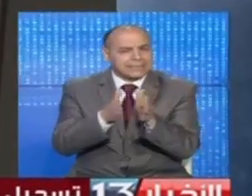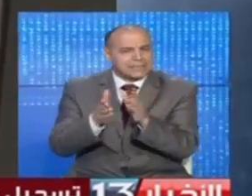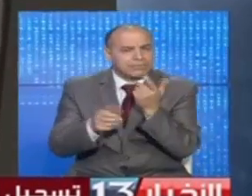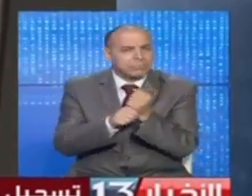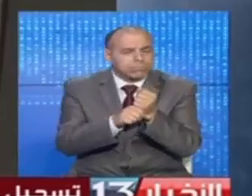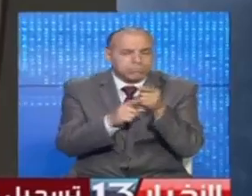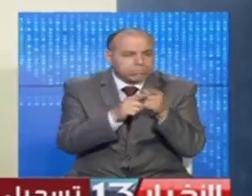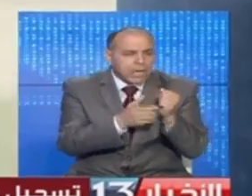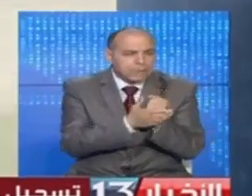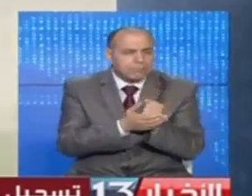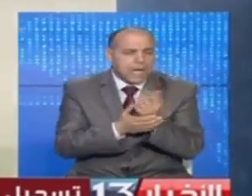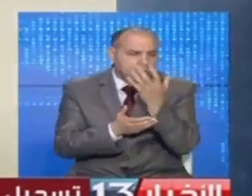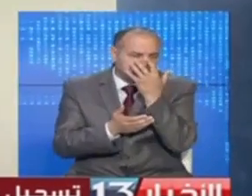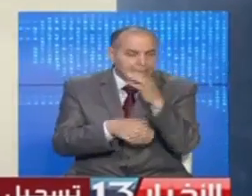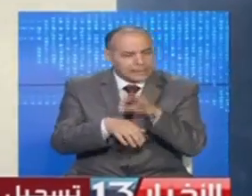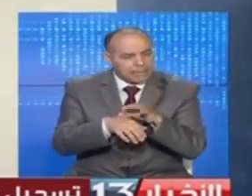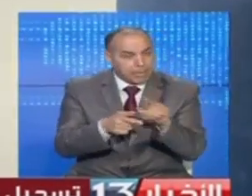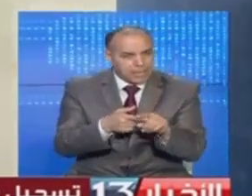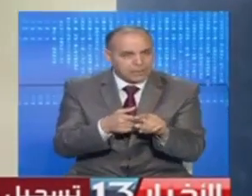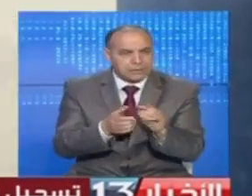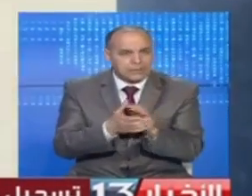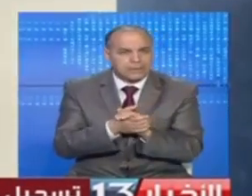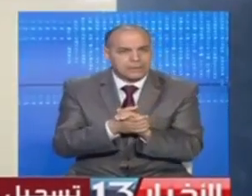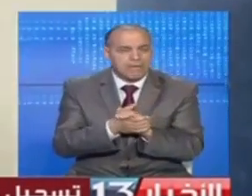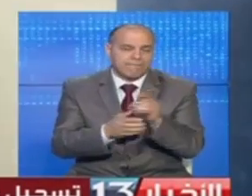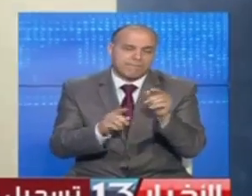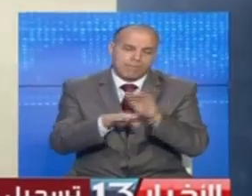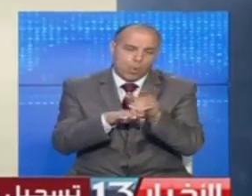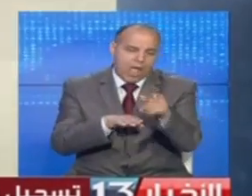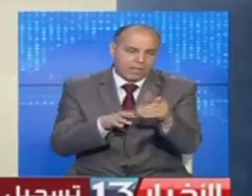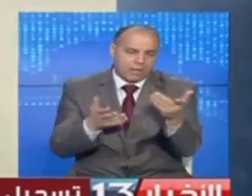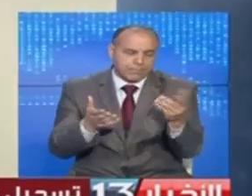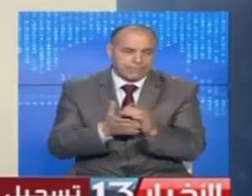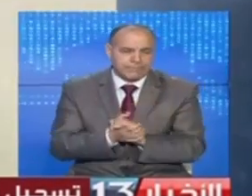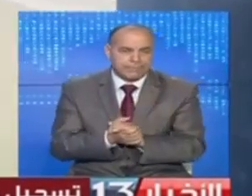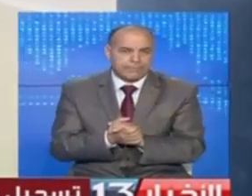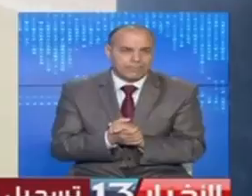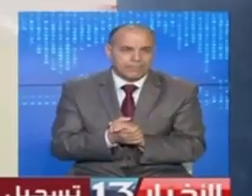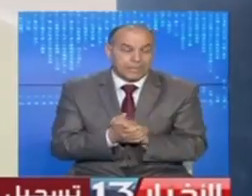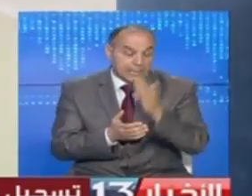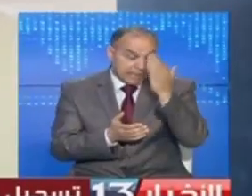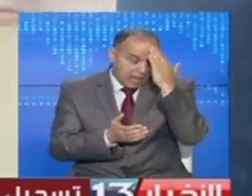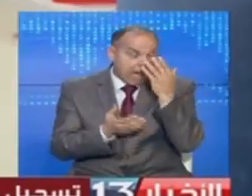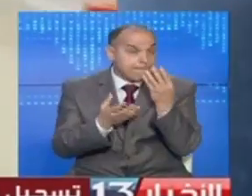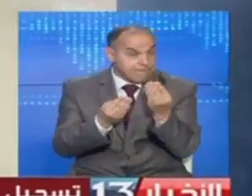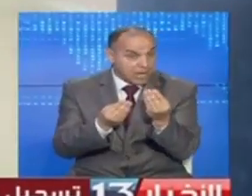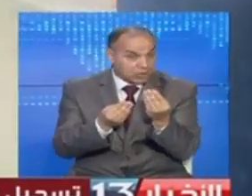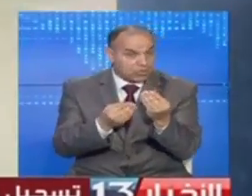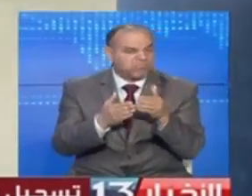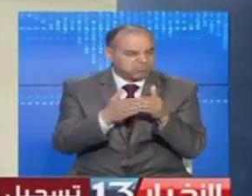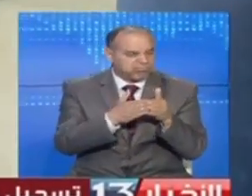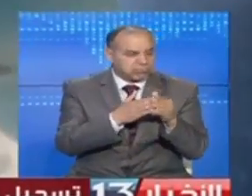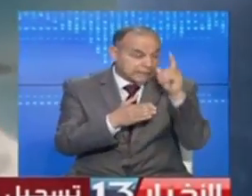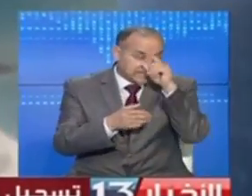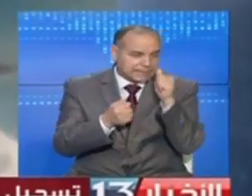هو الانعاش الطبي في الحالات هذوما، والحالات هذوما نعرفوا اللي برشا حالات منهم